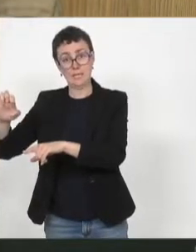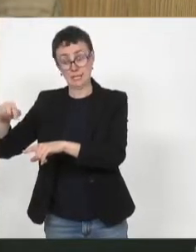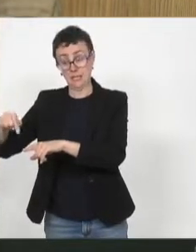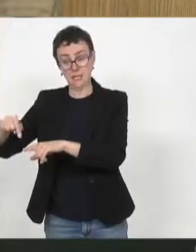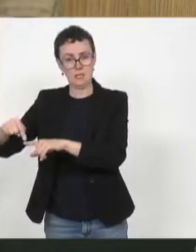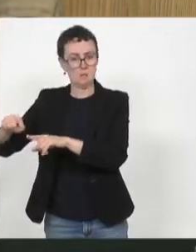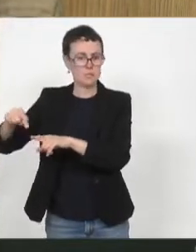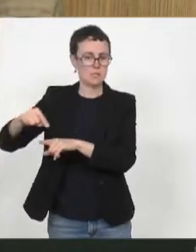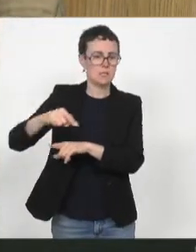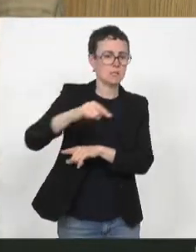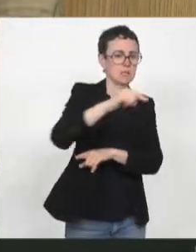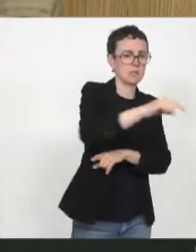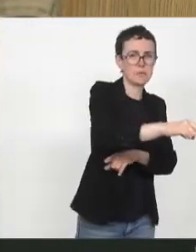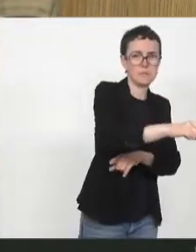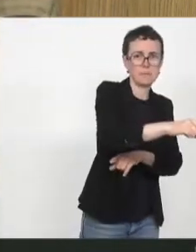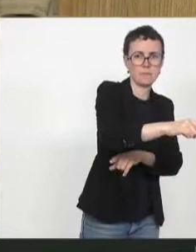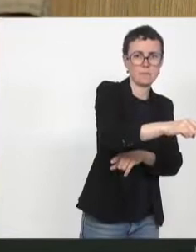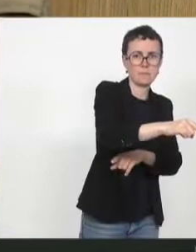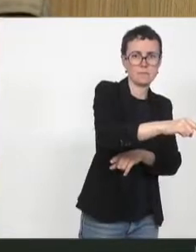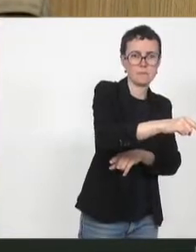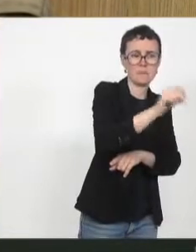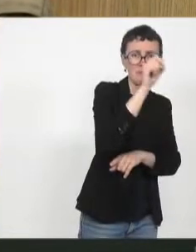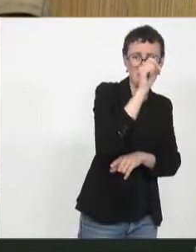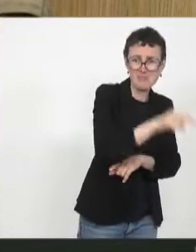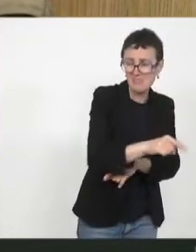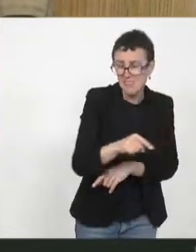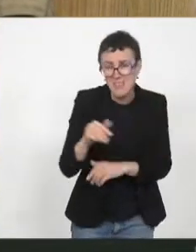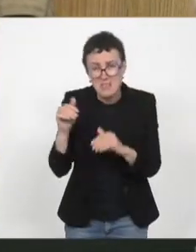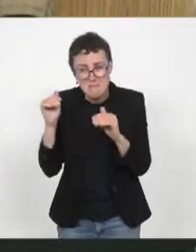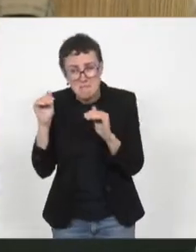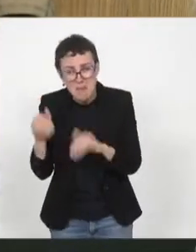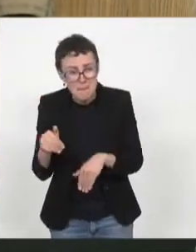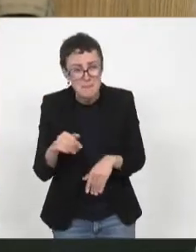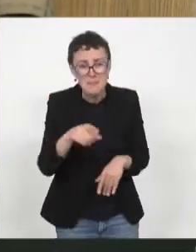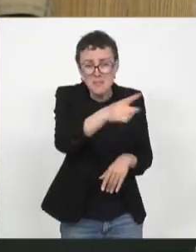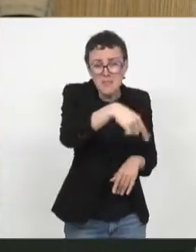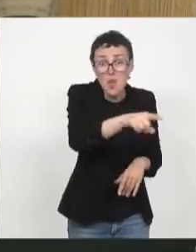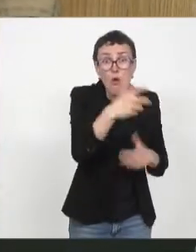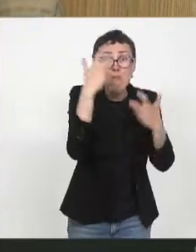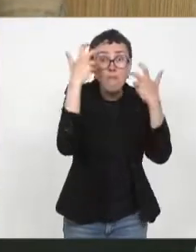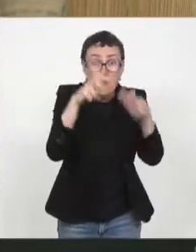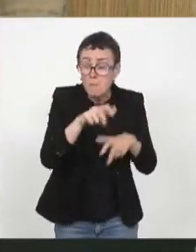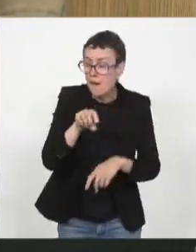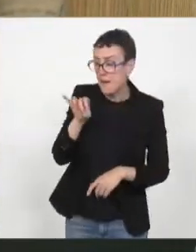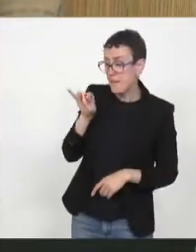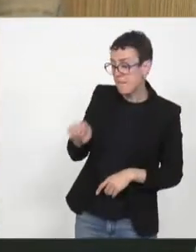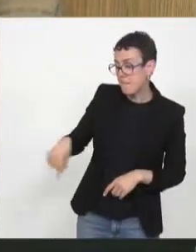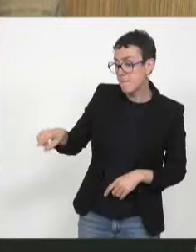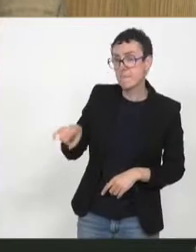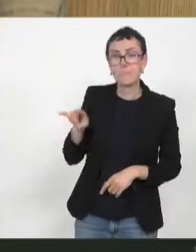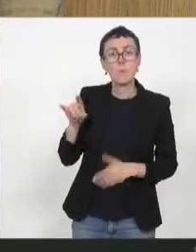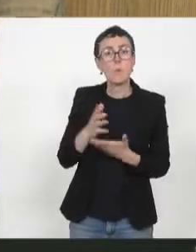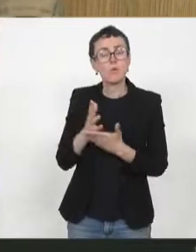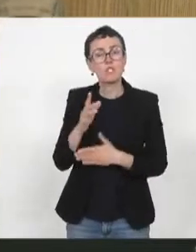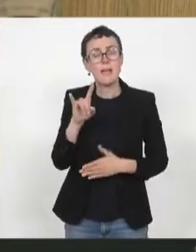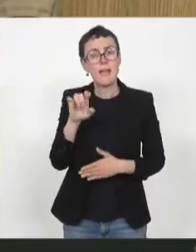des industries Artois-Flandre, a refusé le projet d'Heineken pour leur propre territoire en raison de l'insuffisance de création d'emplois.